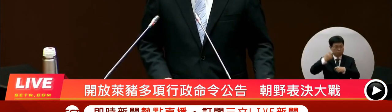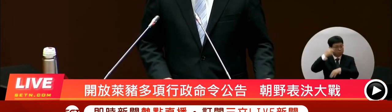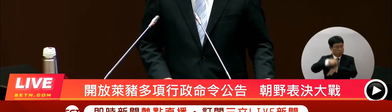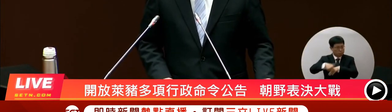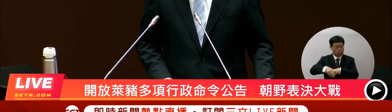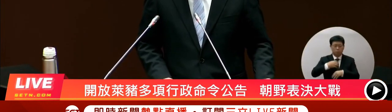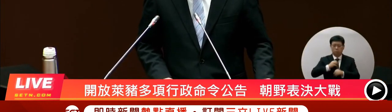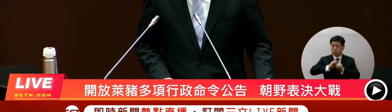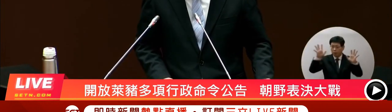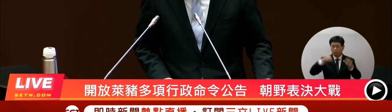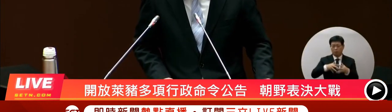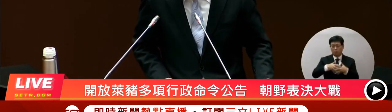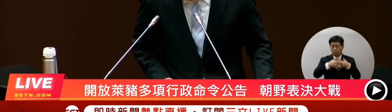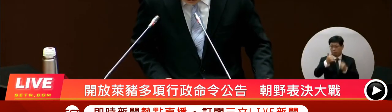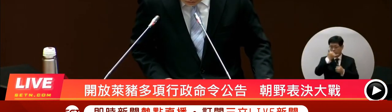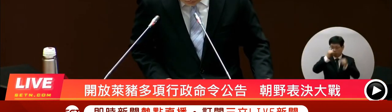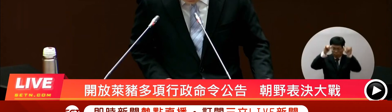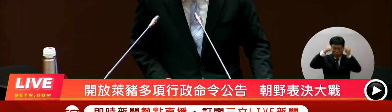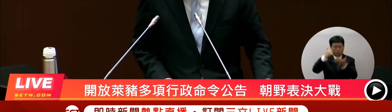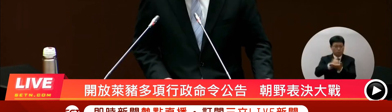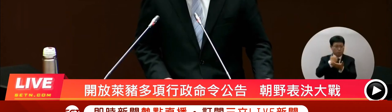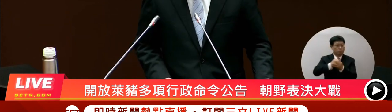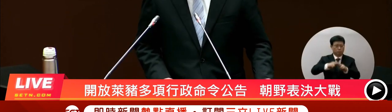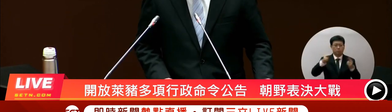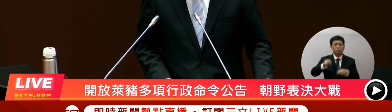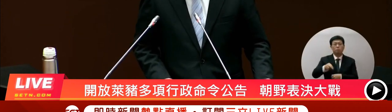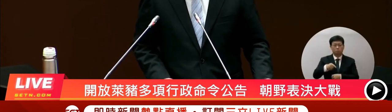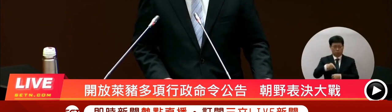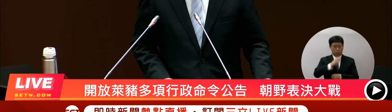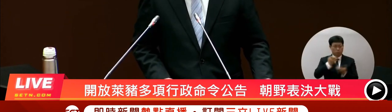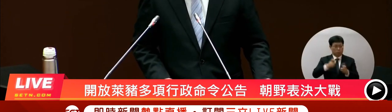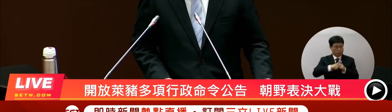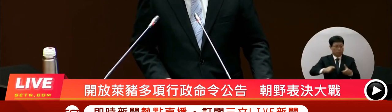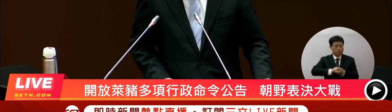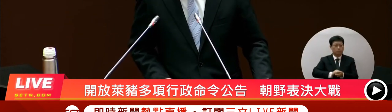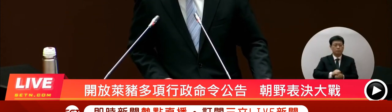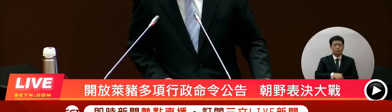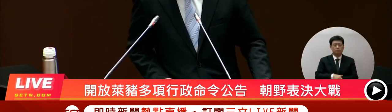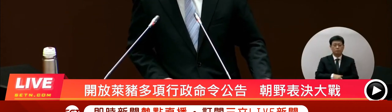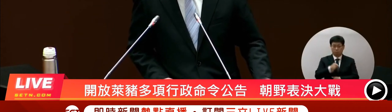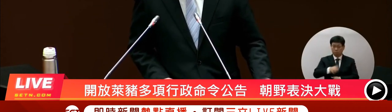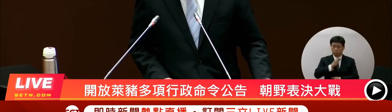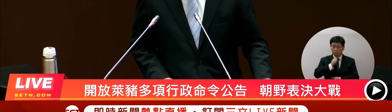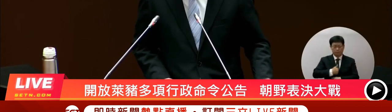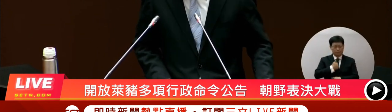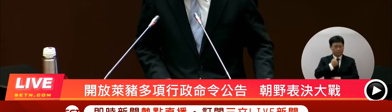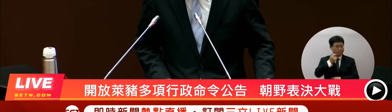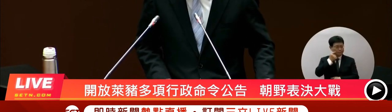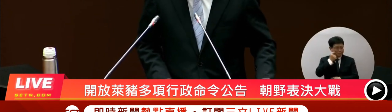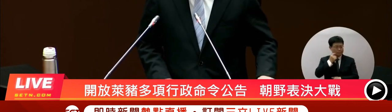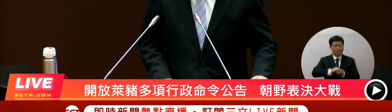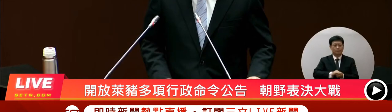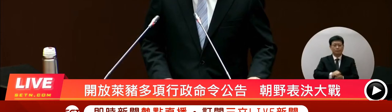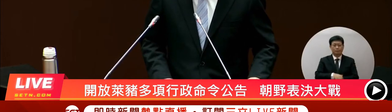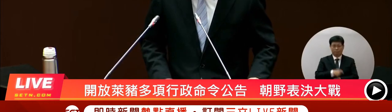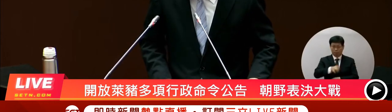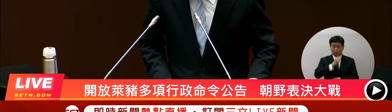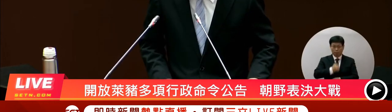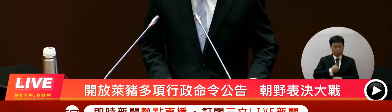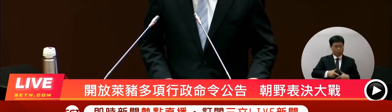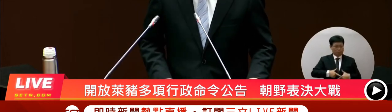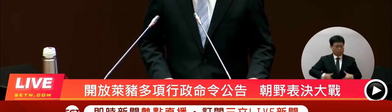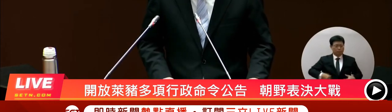宽美猪美牛进口，这是一个重大的决定，这是一个困难的决定，这是一个